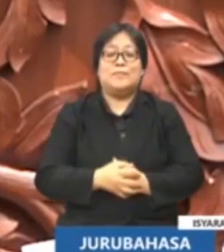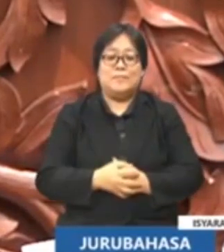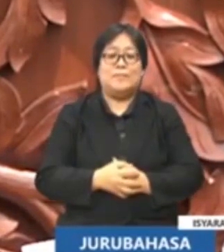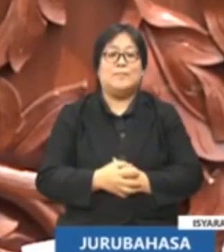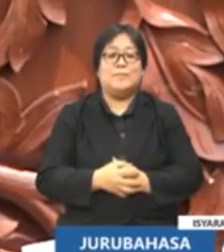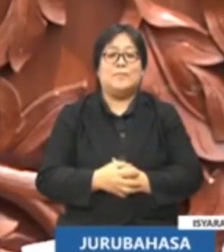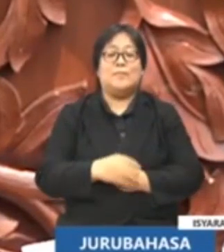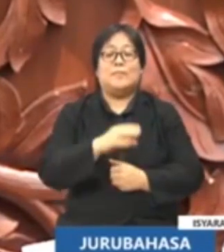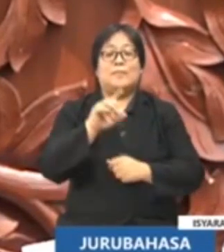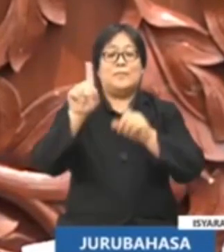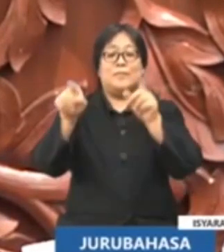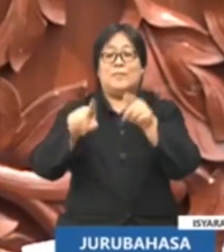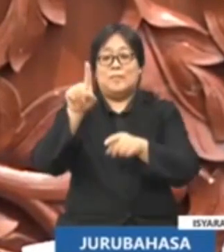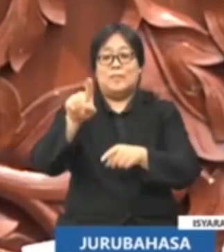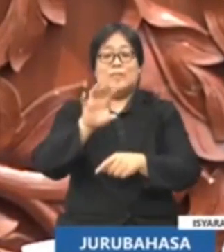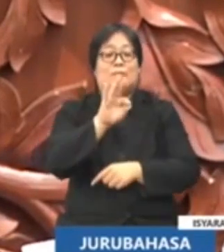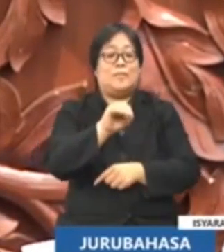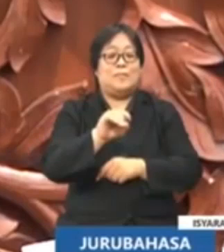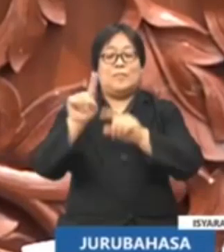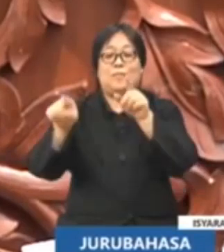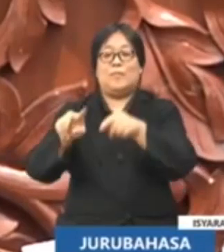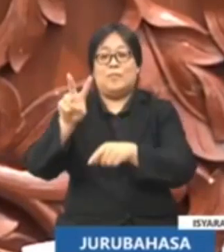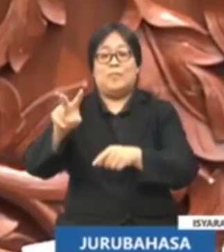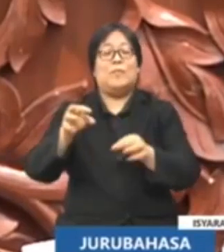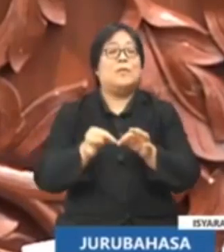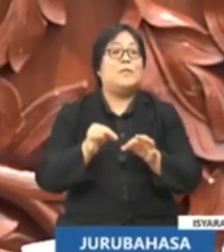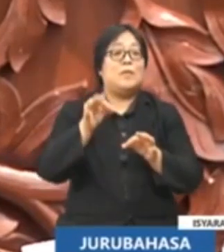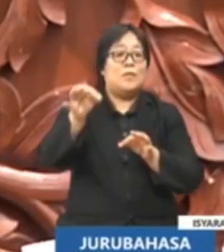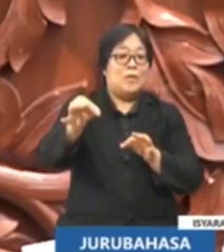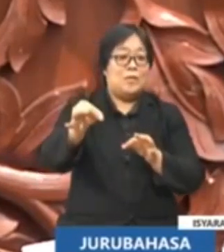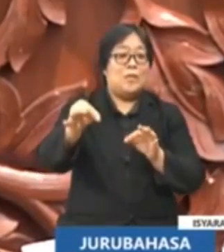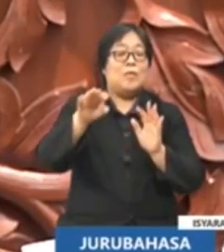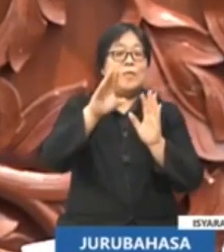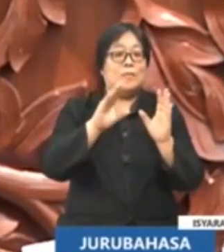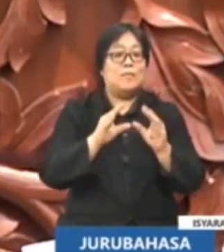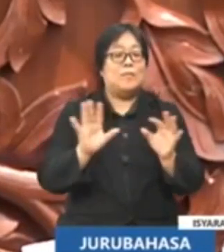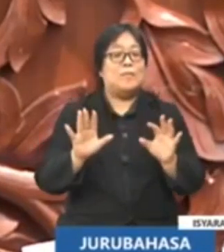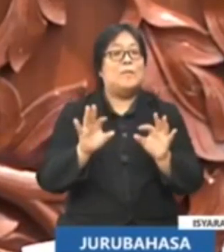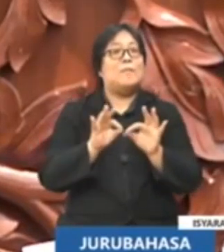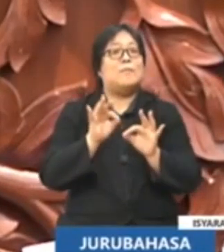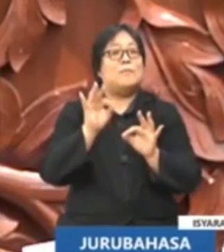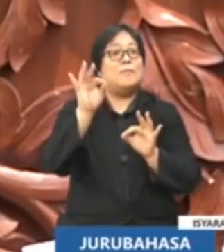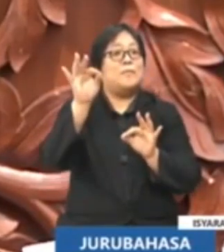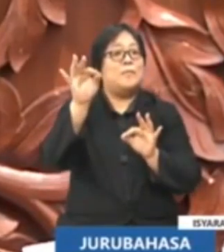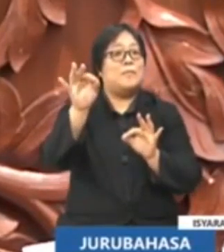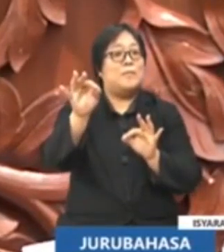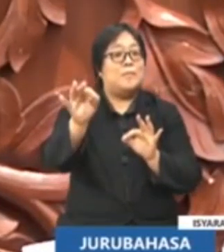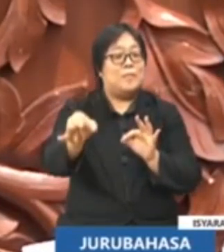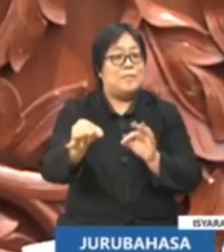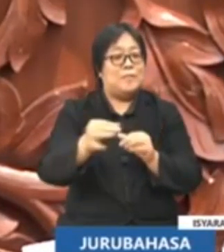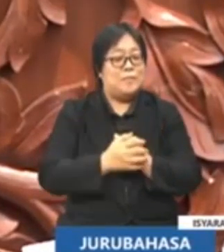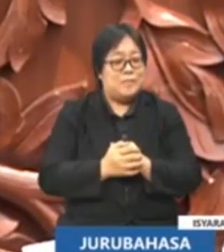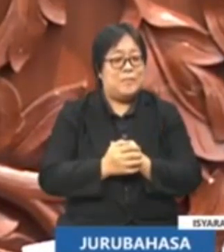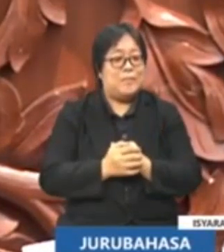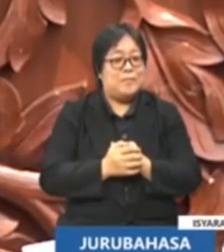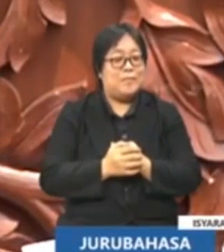MP3 satu dan 9320 menangguhkan positif untuk menangkap